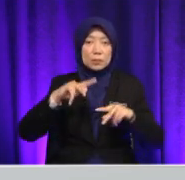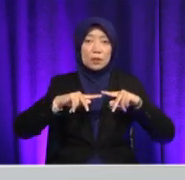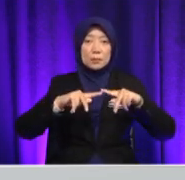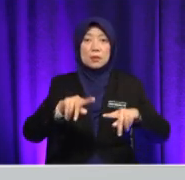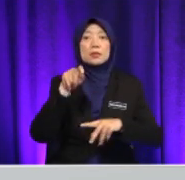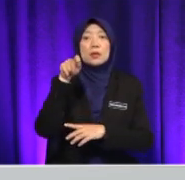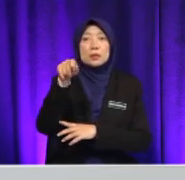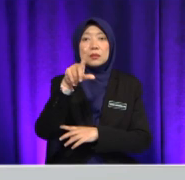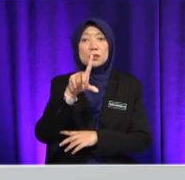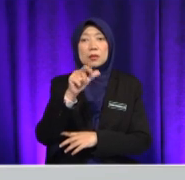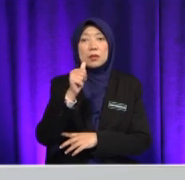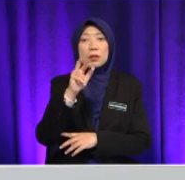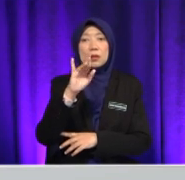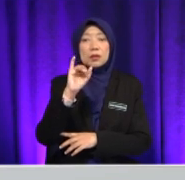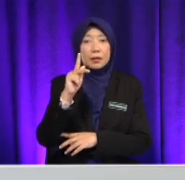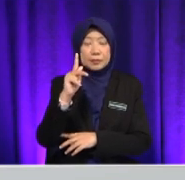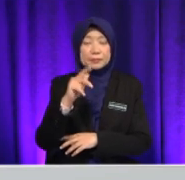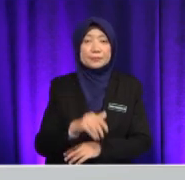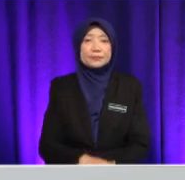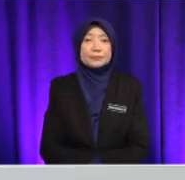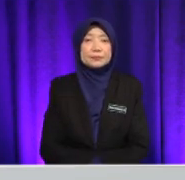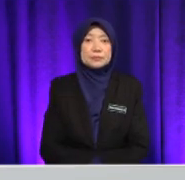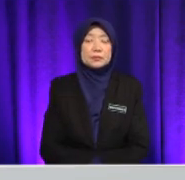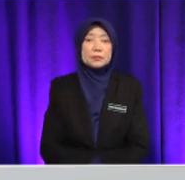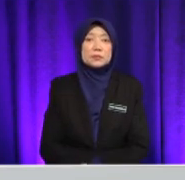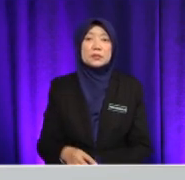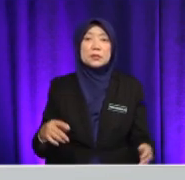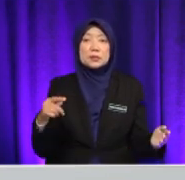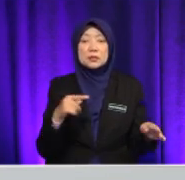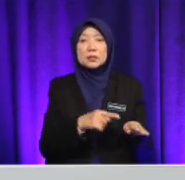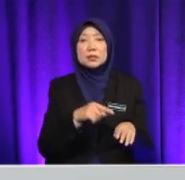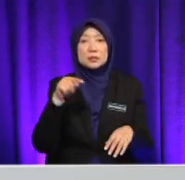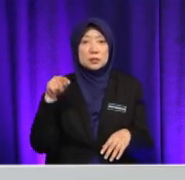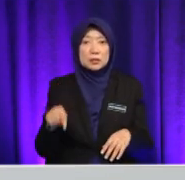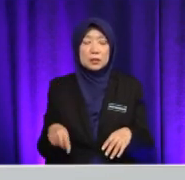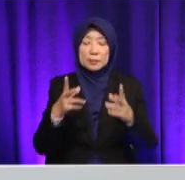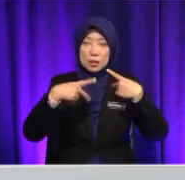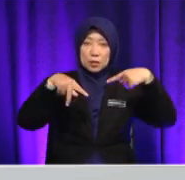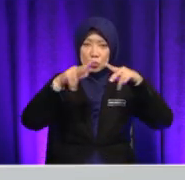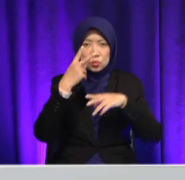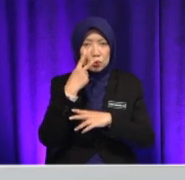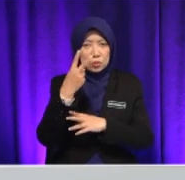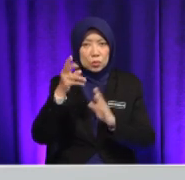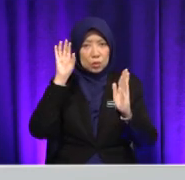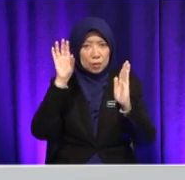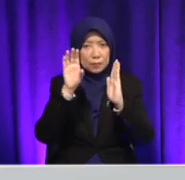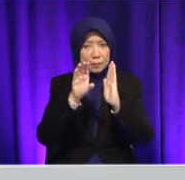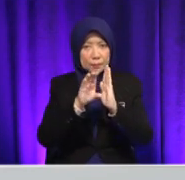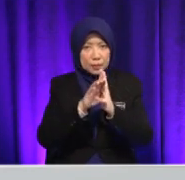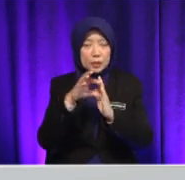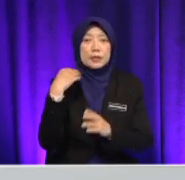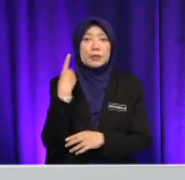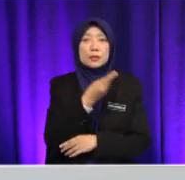nah oke dekat sini belum Perhatikan gambar aja yang diberi Nah di sini kita